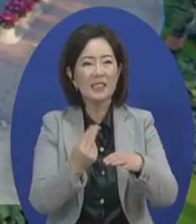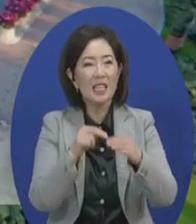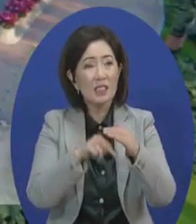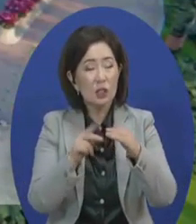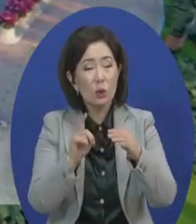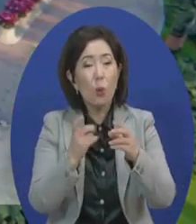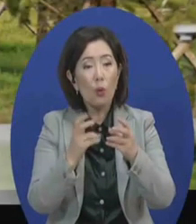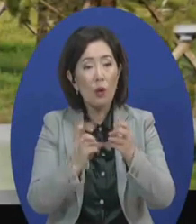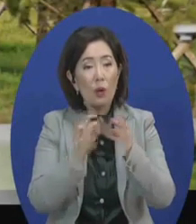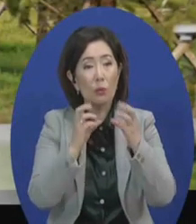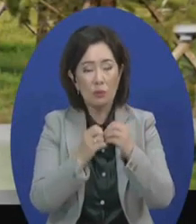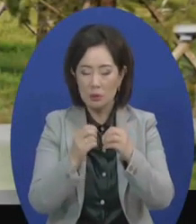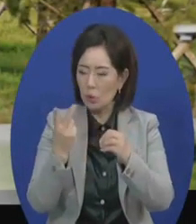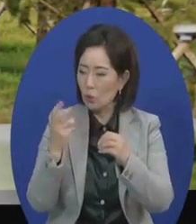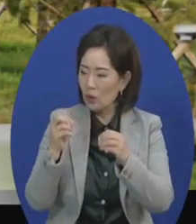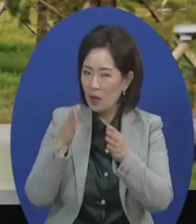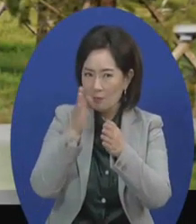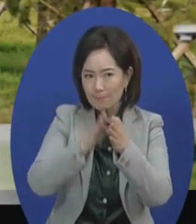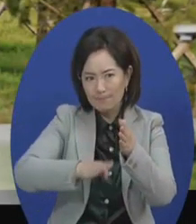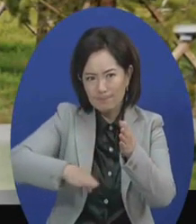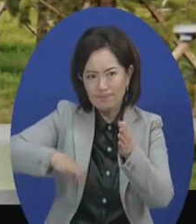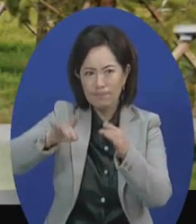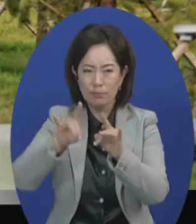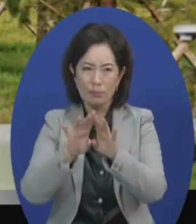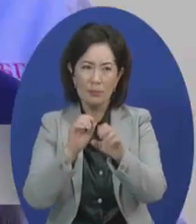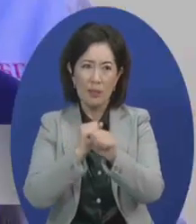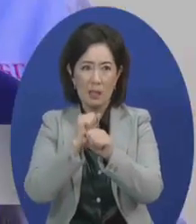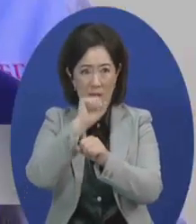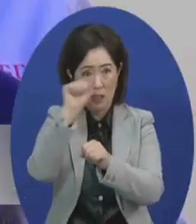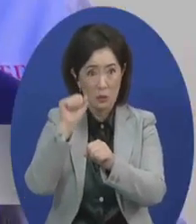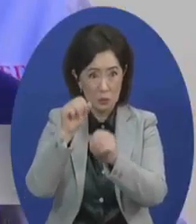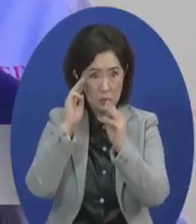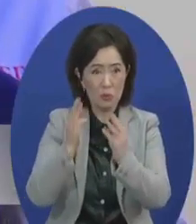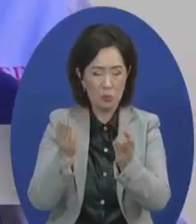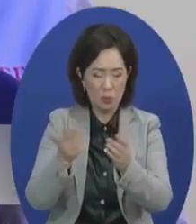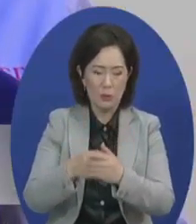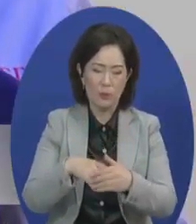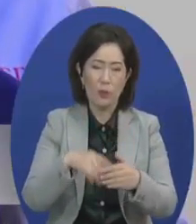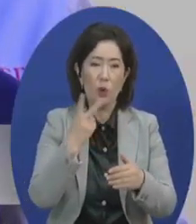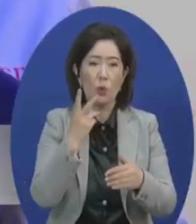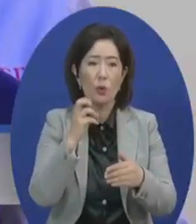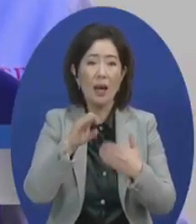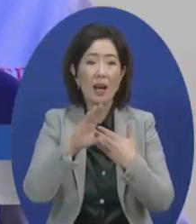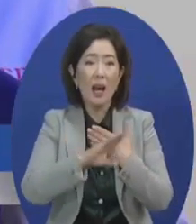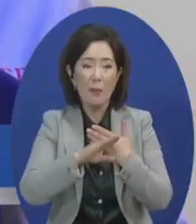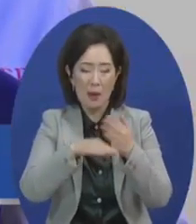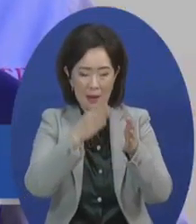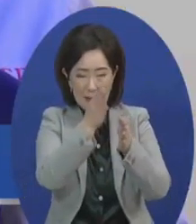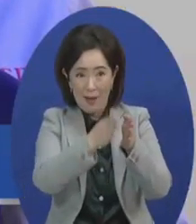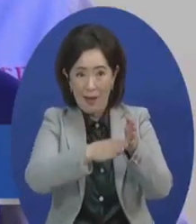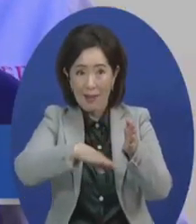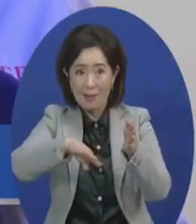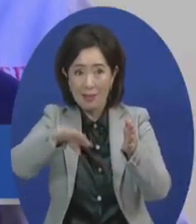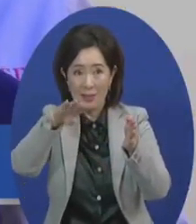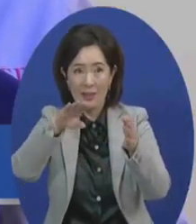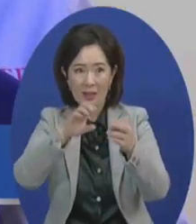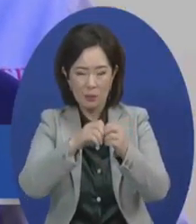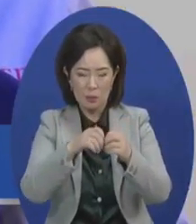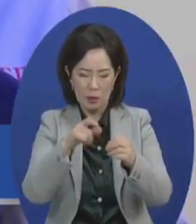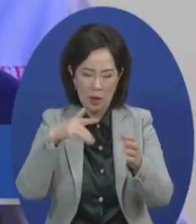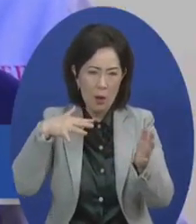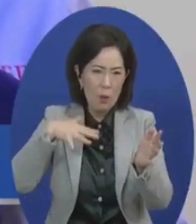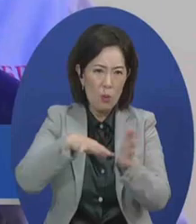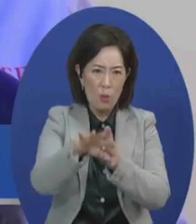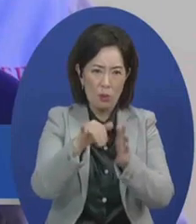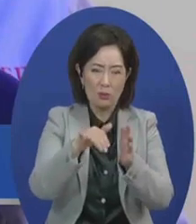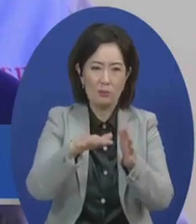мөн үерийн далан сувг шуудуу татаж энэ асуудлыг шийдэж болдог байна. Үерийн хамгаалтын барилгын боломжийн далан сувгийг хийснээр бол тухайн